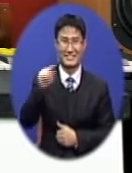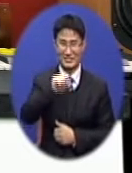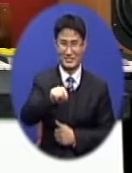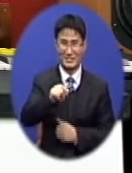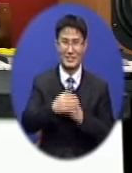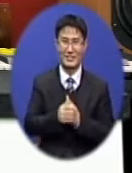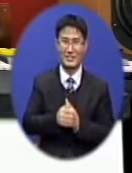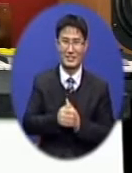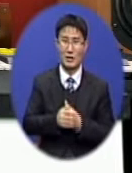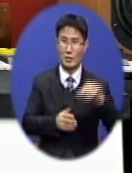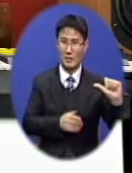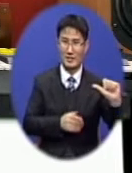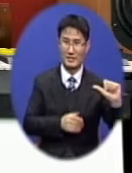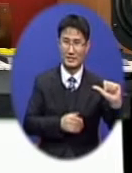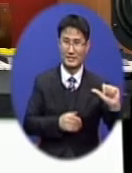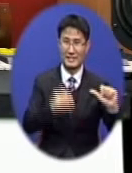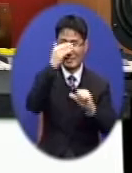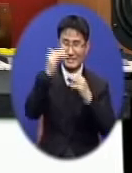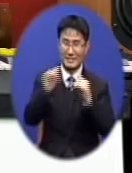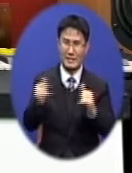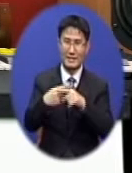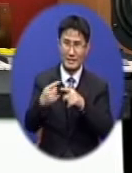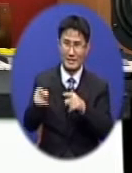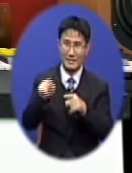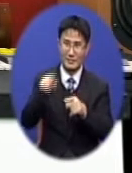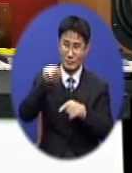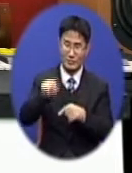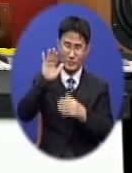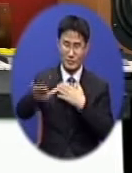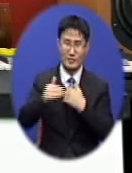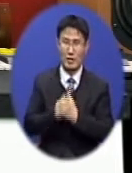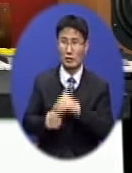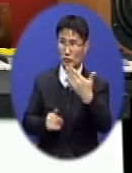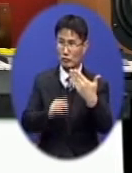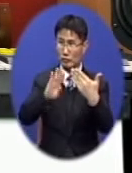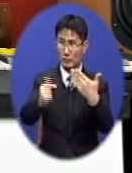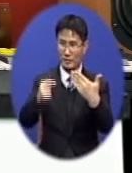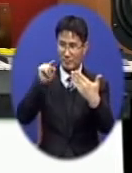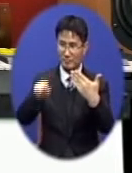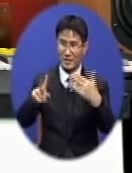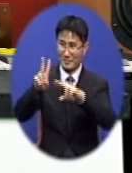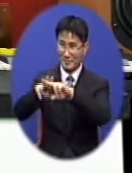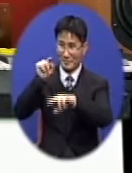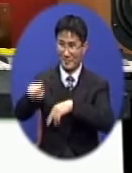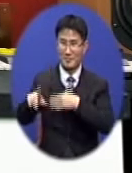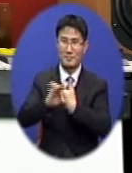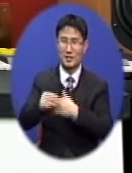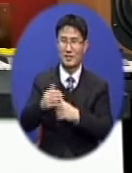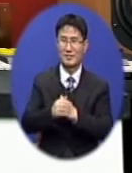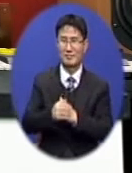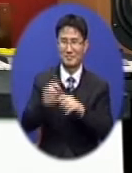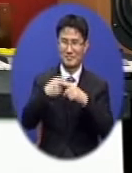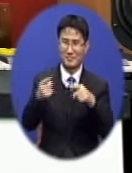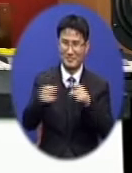예, 5번 시청자 심사 예, 누르시고, 예, 거기서 9번이죠. 네. 예, 9번 누르고 우물정자를 누르면